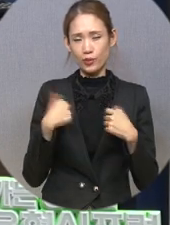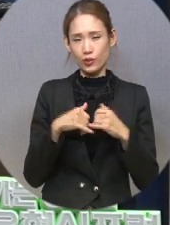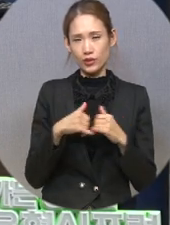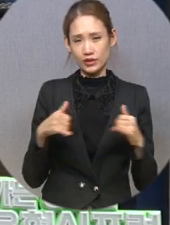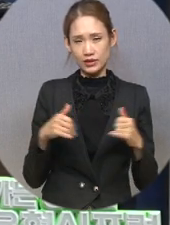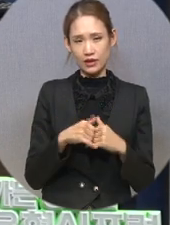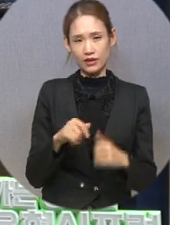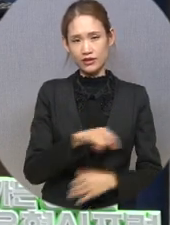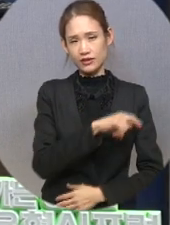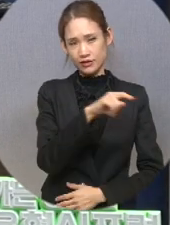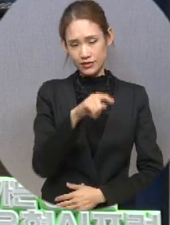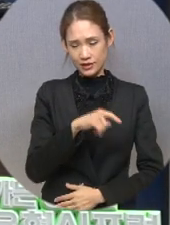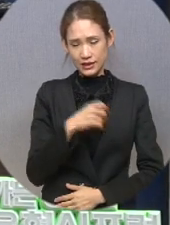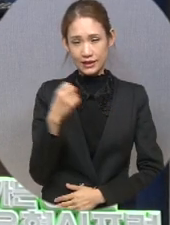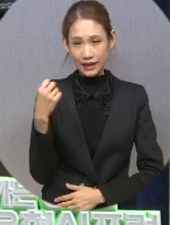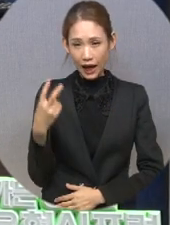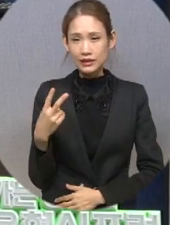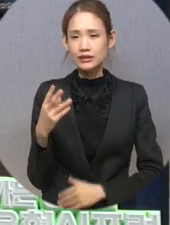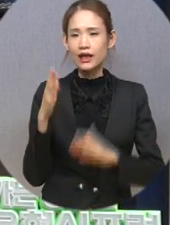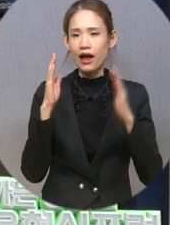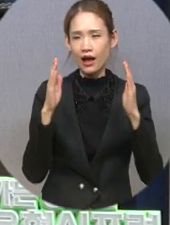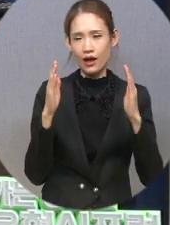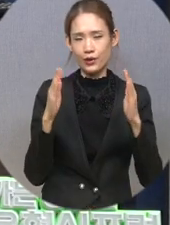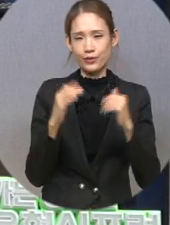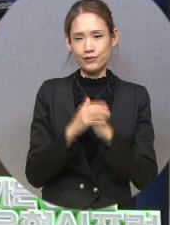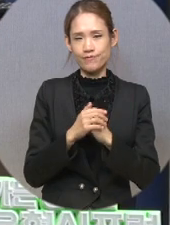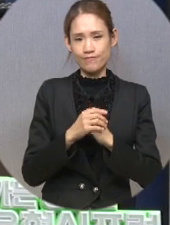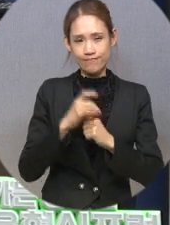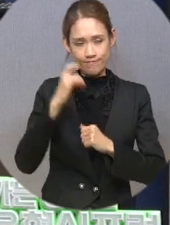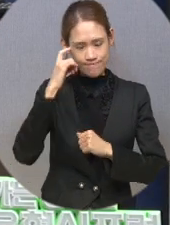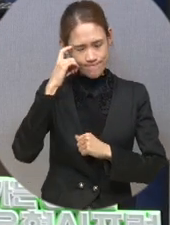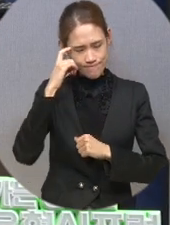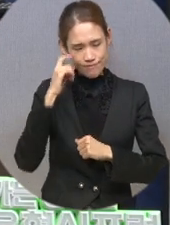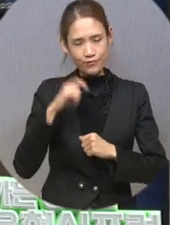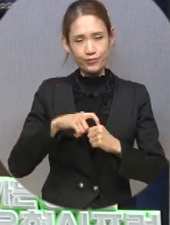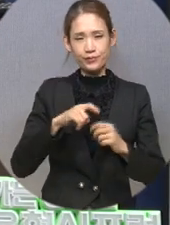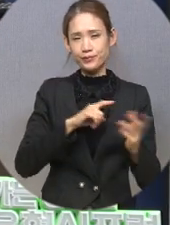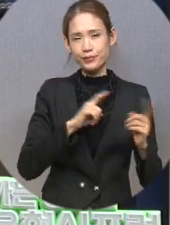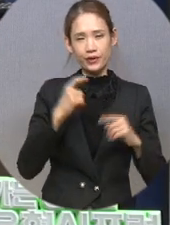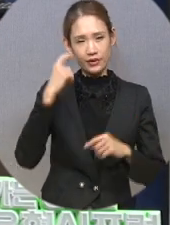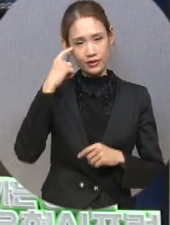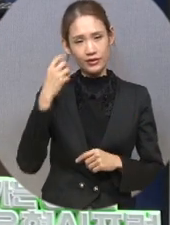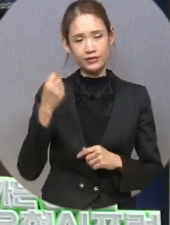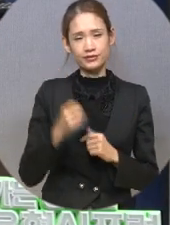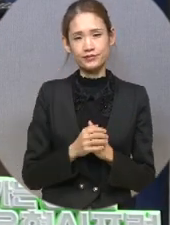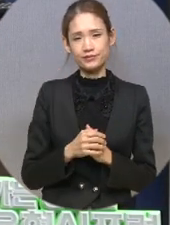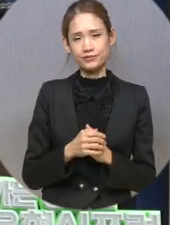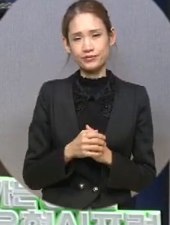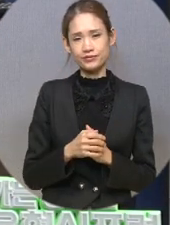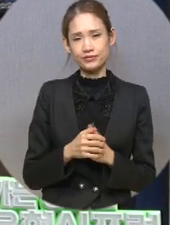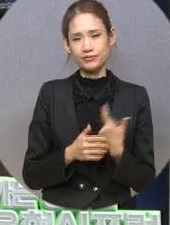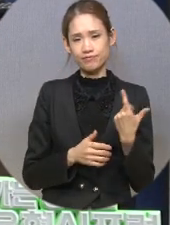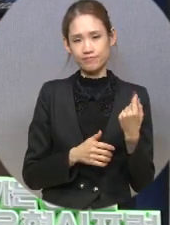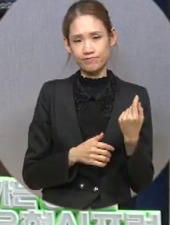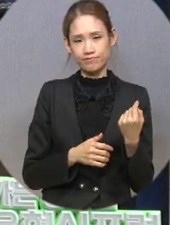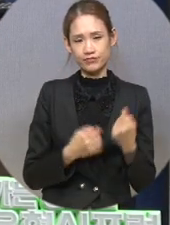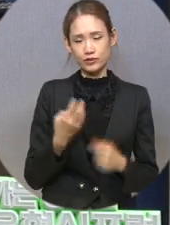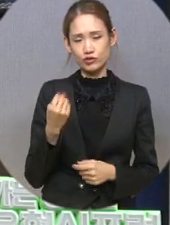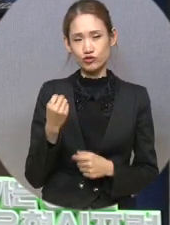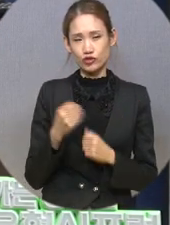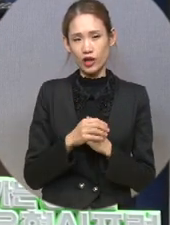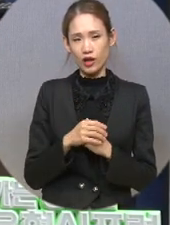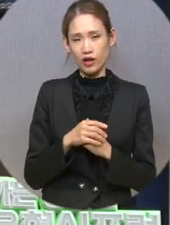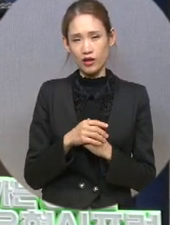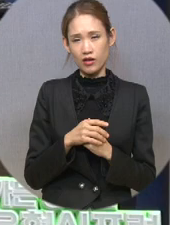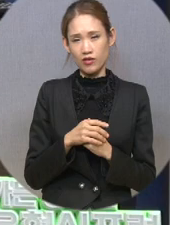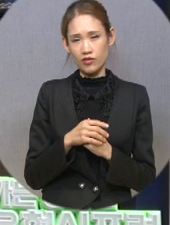했던 그런 친구들이 다시 학업을 하기 위해서 의욕을 찾고 돌아올 거라고 하는 생각을 가지고 있습니다. 그게 수학이라고 하는